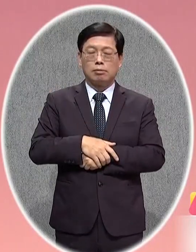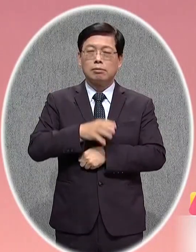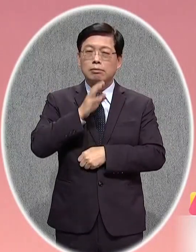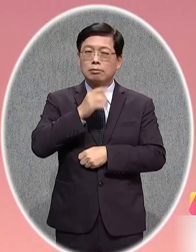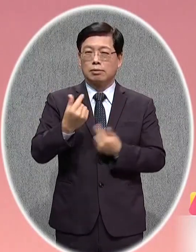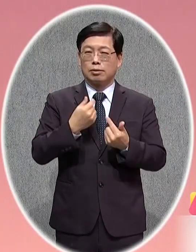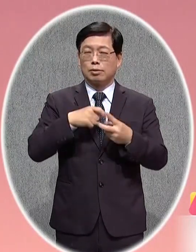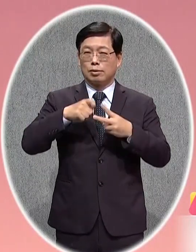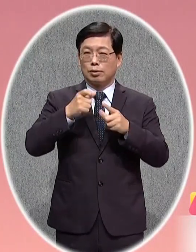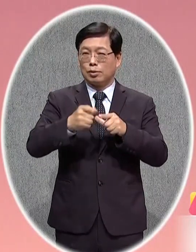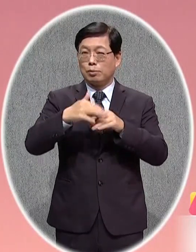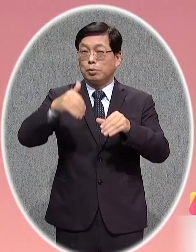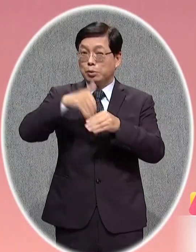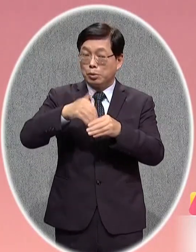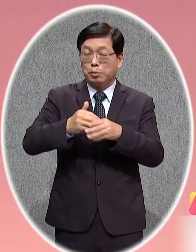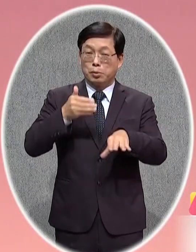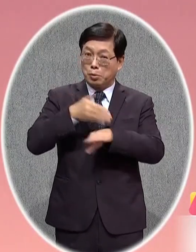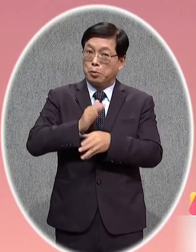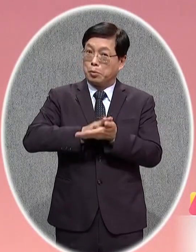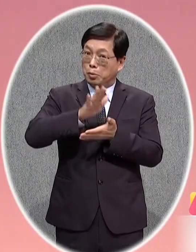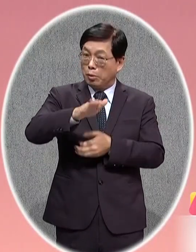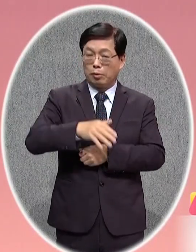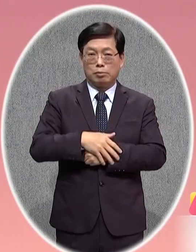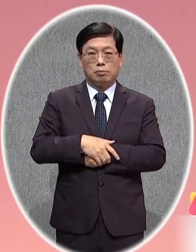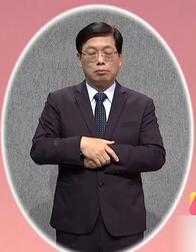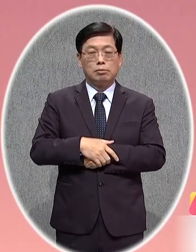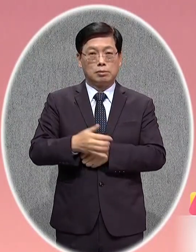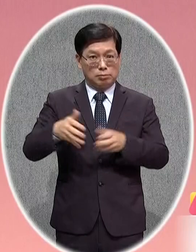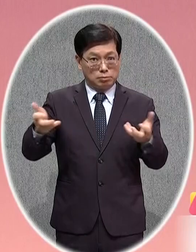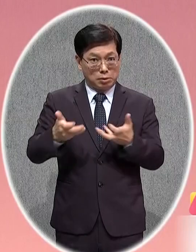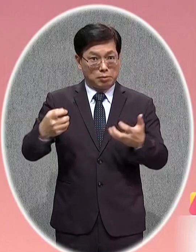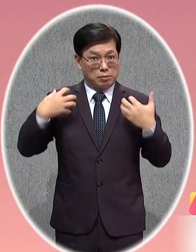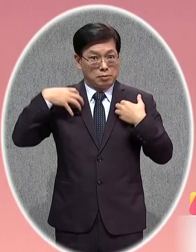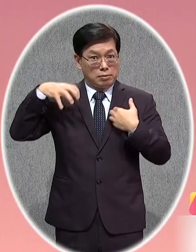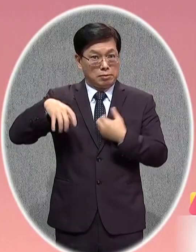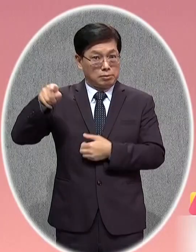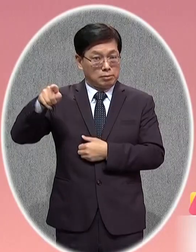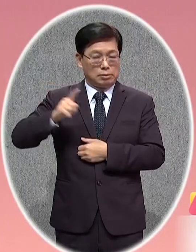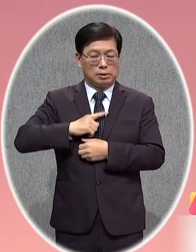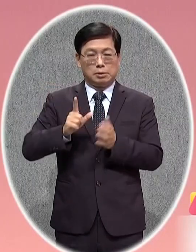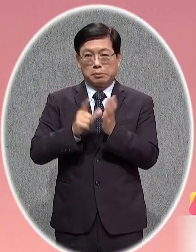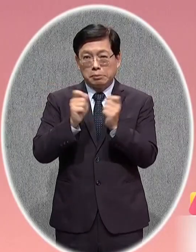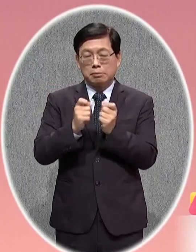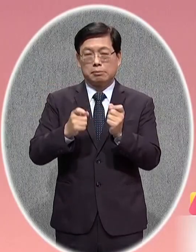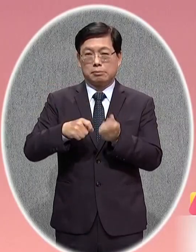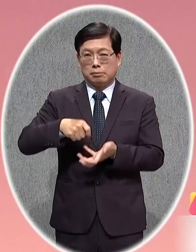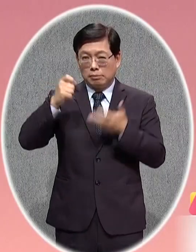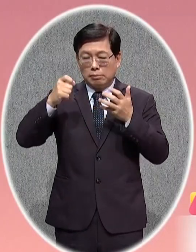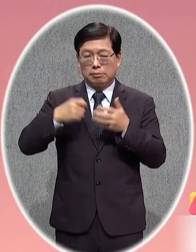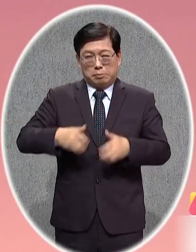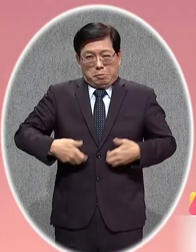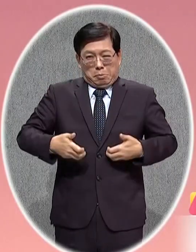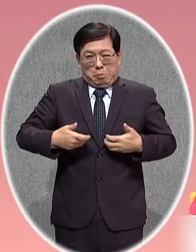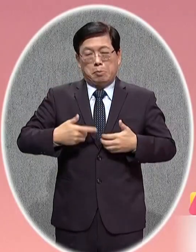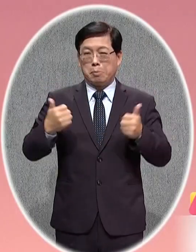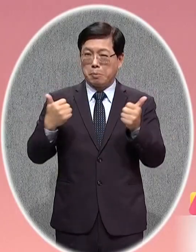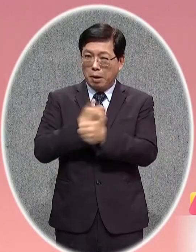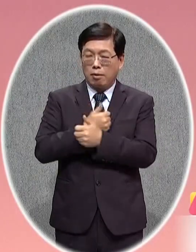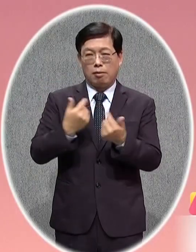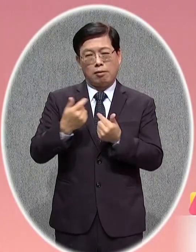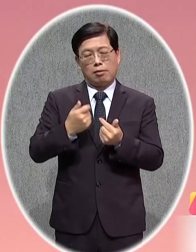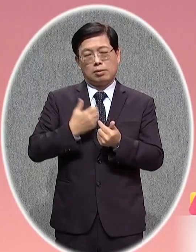当我们公投联署通过以后，在开发单位所临时提出来的一个急救章，像